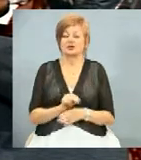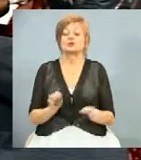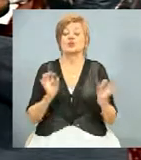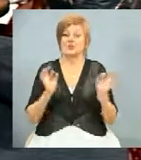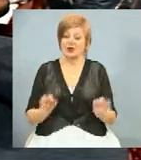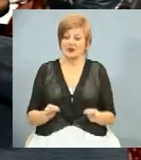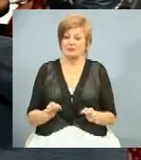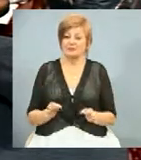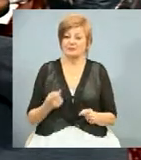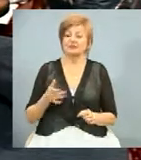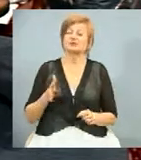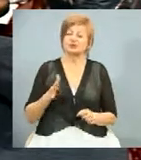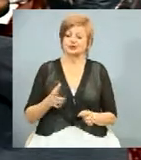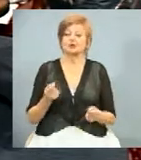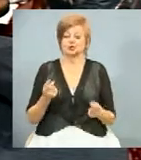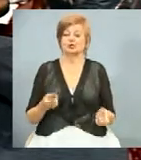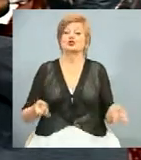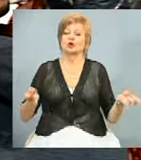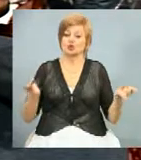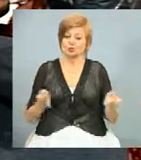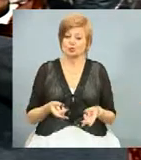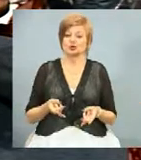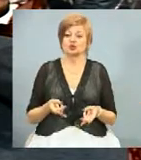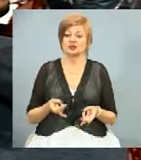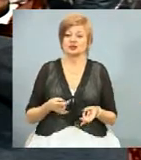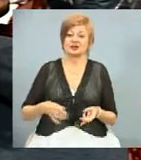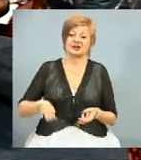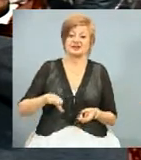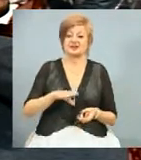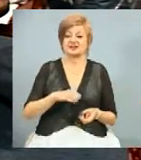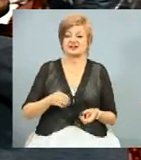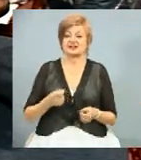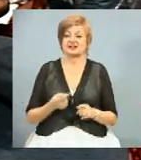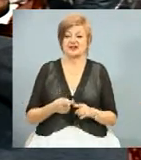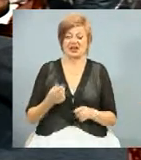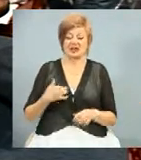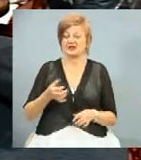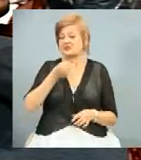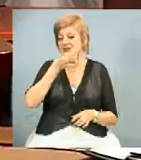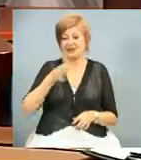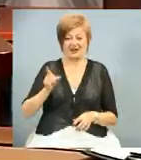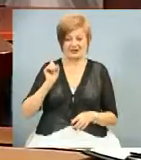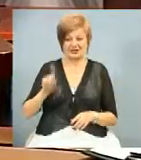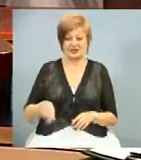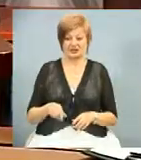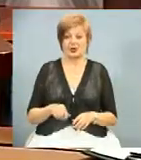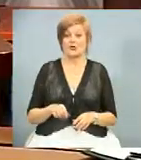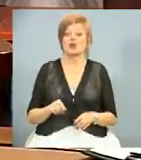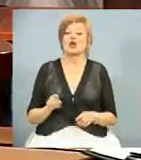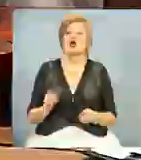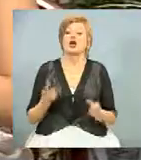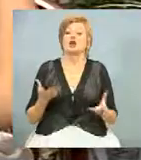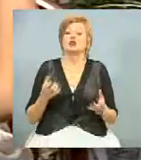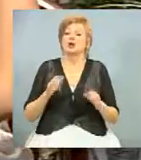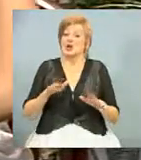вірно. І тому терпіти біль нам доводиться, попри все, всі оці, якщо нам не подобається, так. Да, що лікарі нам роблять. Тож, що я